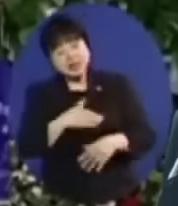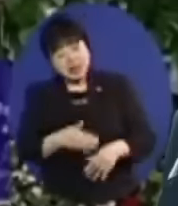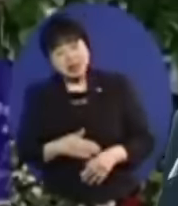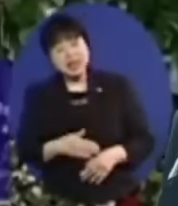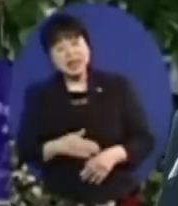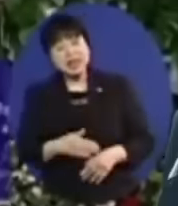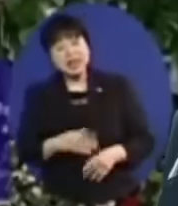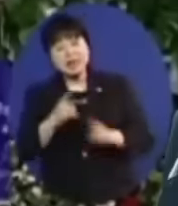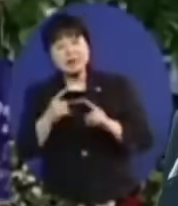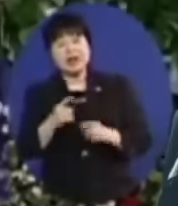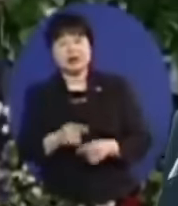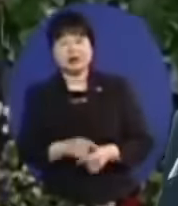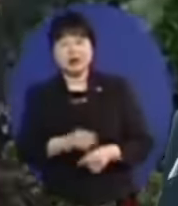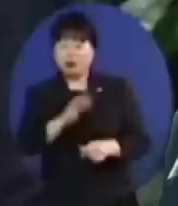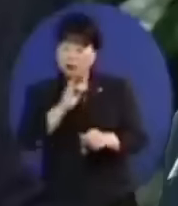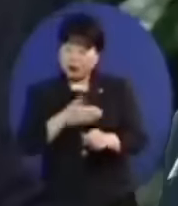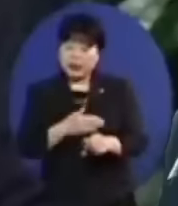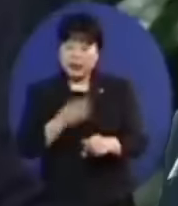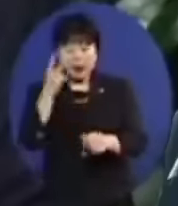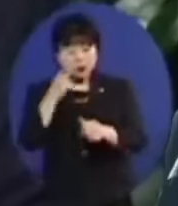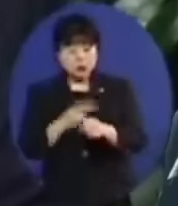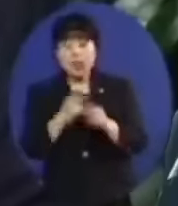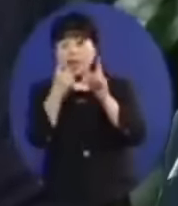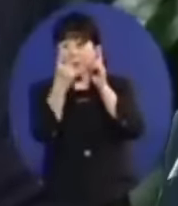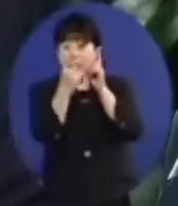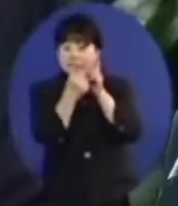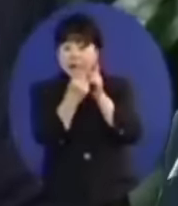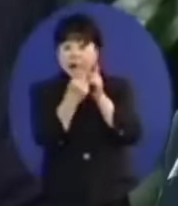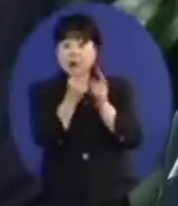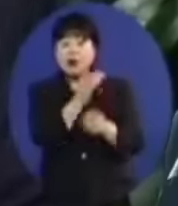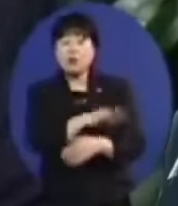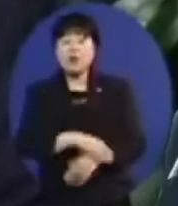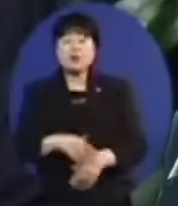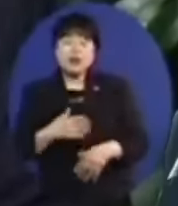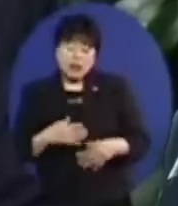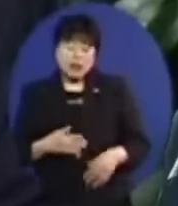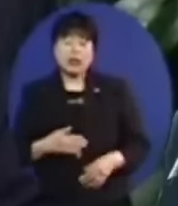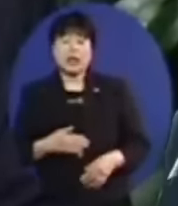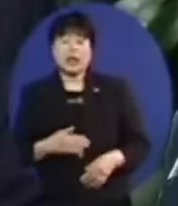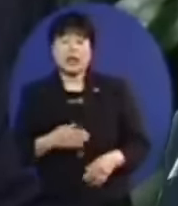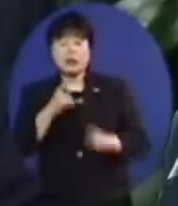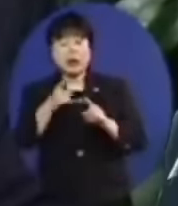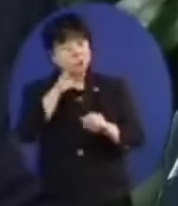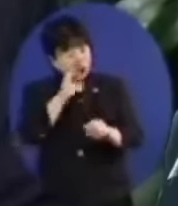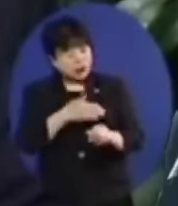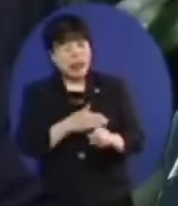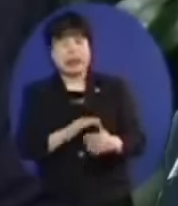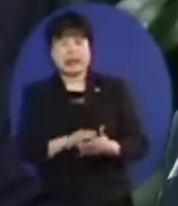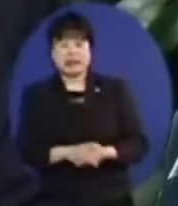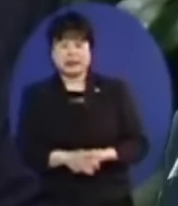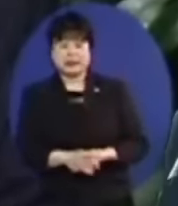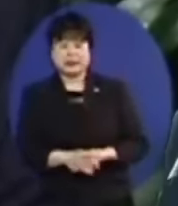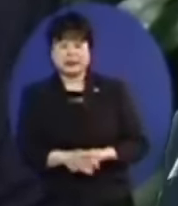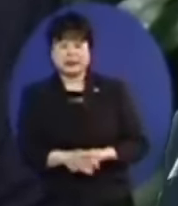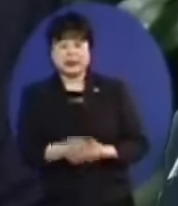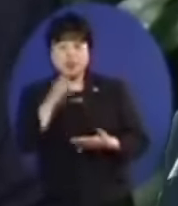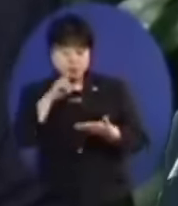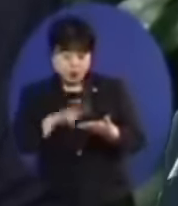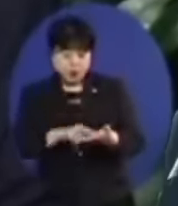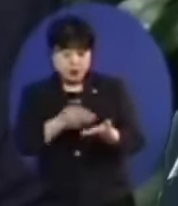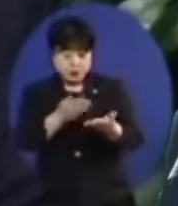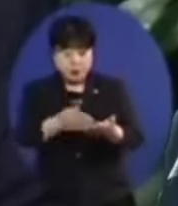시원하지 않냐. 실제 바울을 만나보면 너무 허약하고 말도 뜨듬거리고 그런데 그 편지를